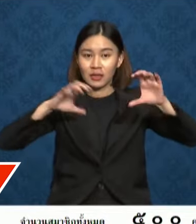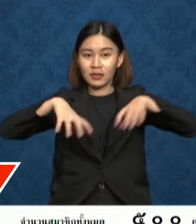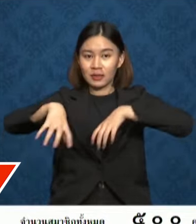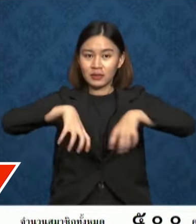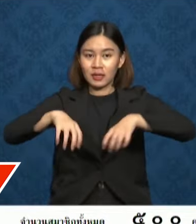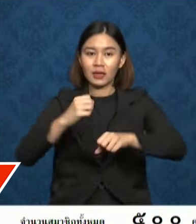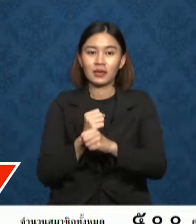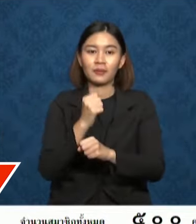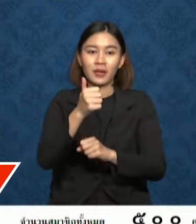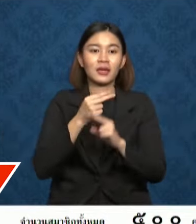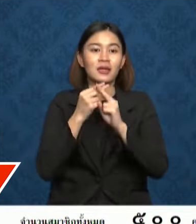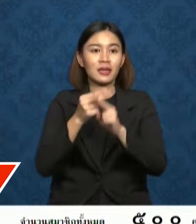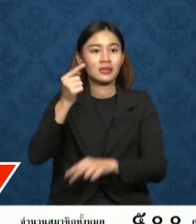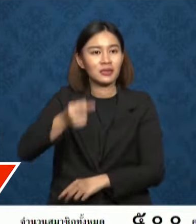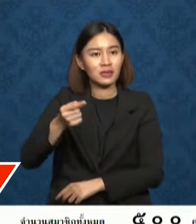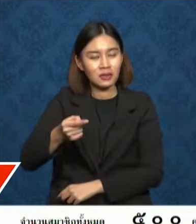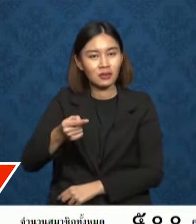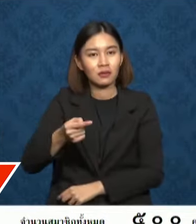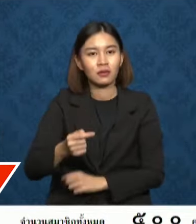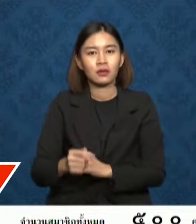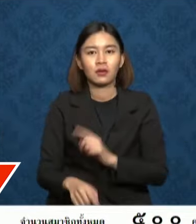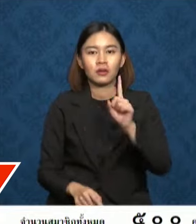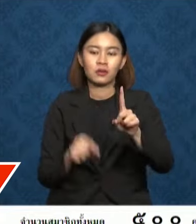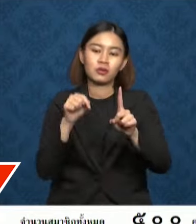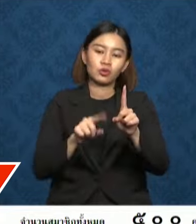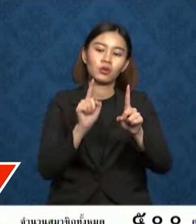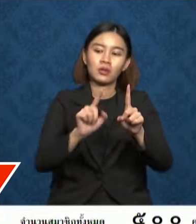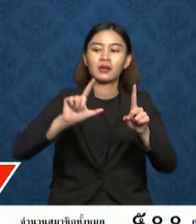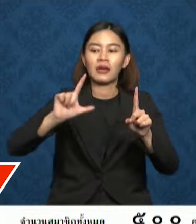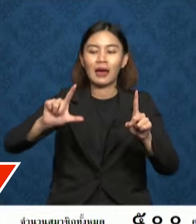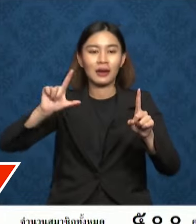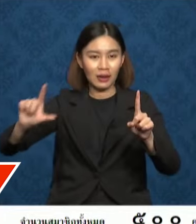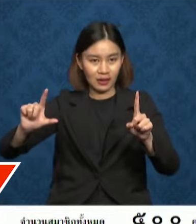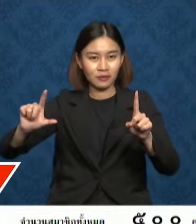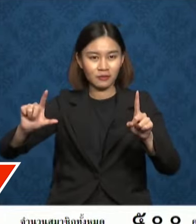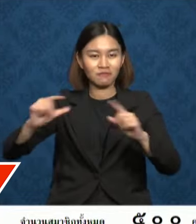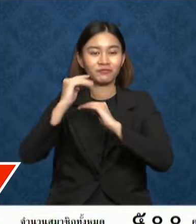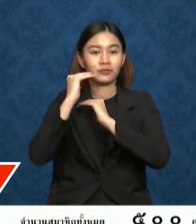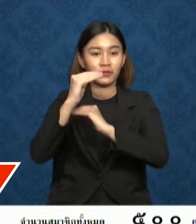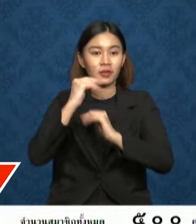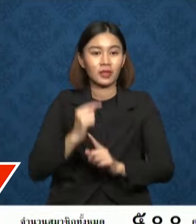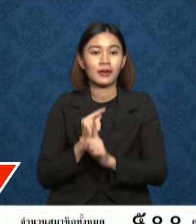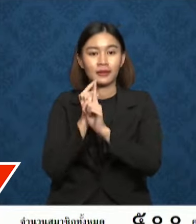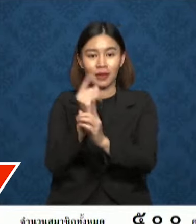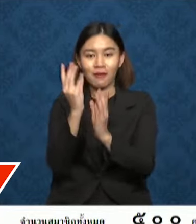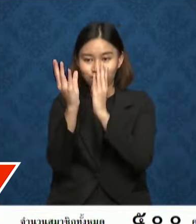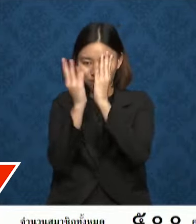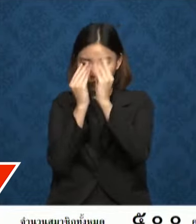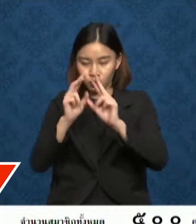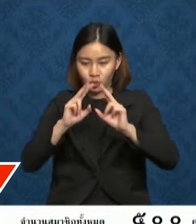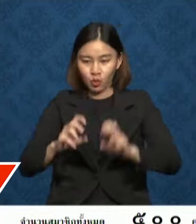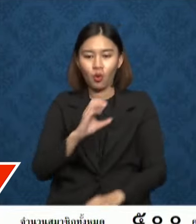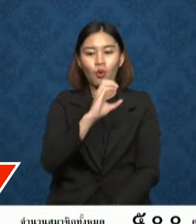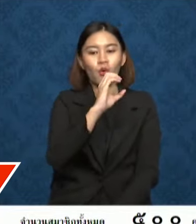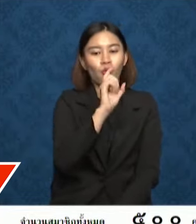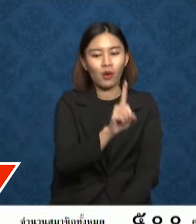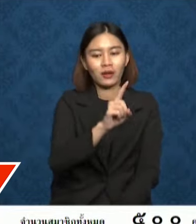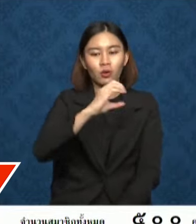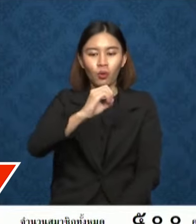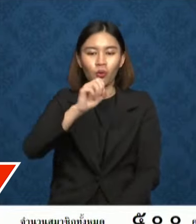ปยหารจัดการได้เองจรงๆผมเชอวไม่เกิน 1.1 ล้านล้านบาทตามผลการศึษาของวนโวภัพ